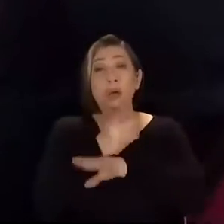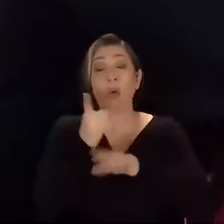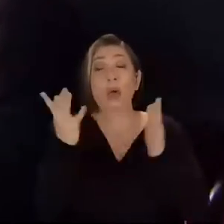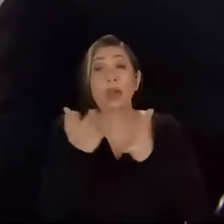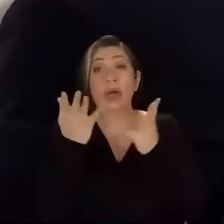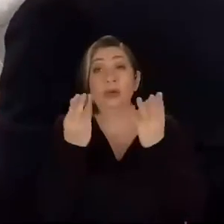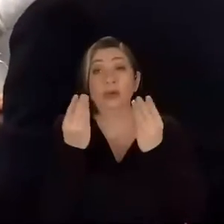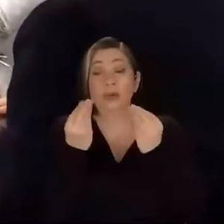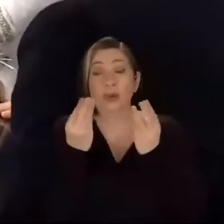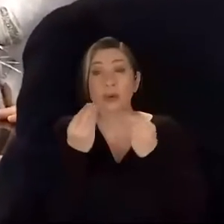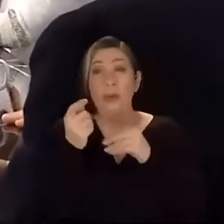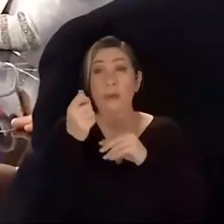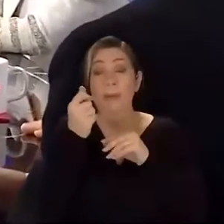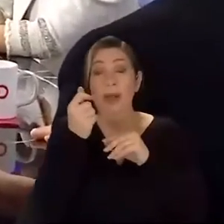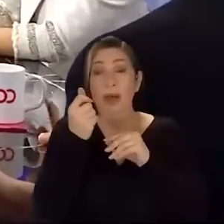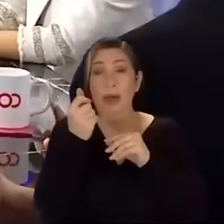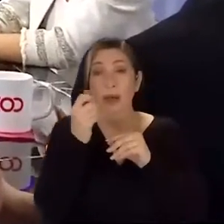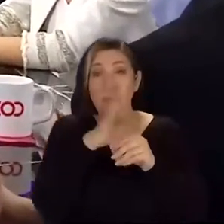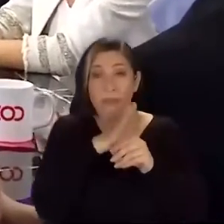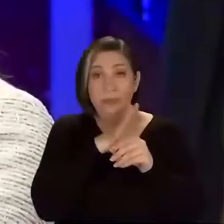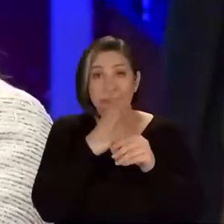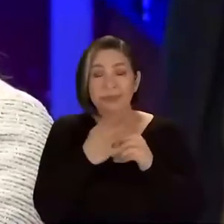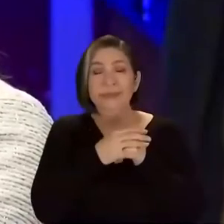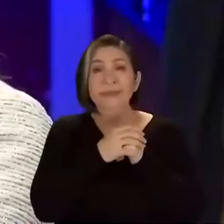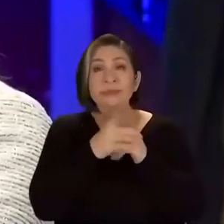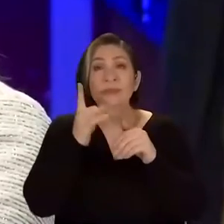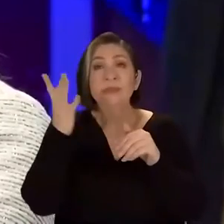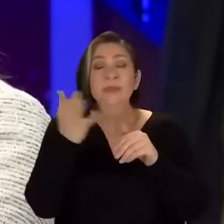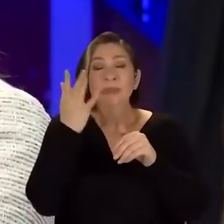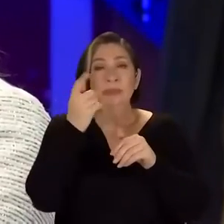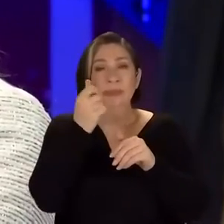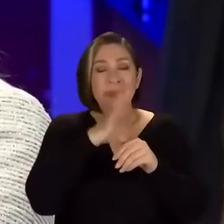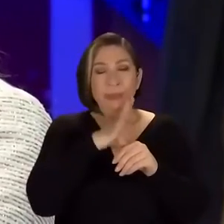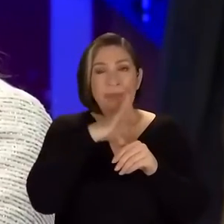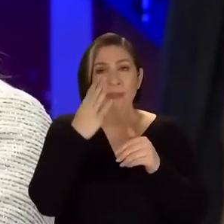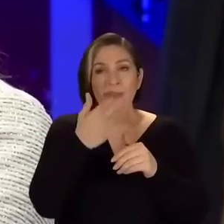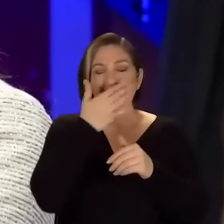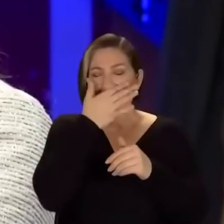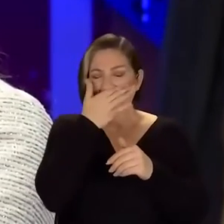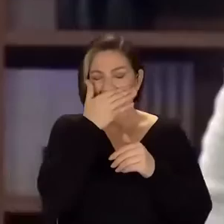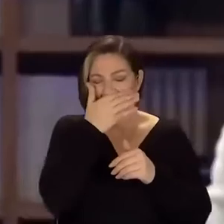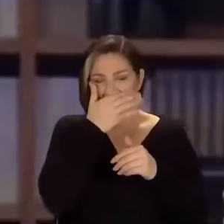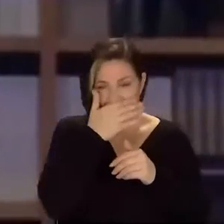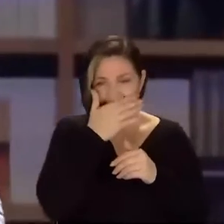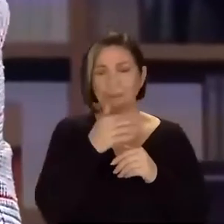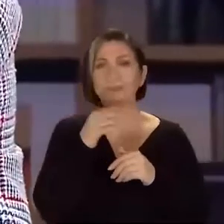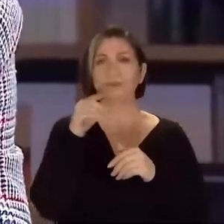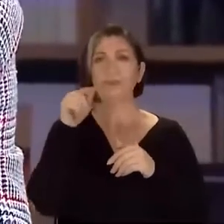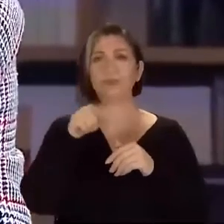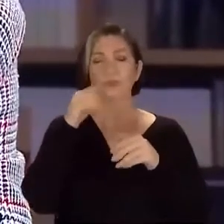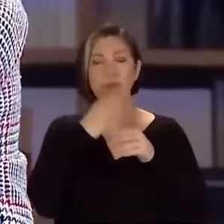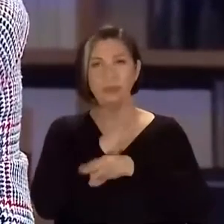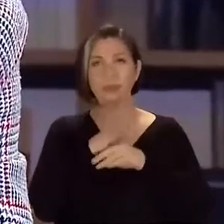kadar çok para birimi var ki. O kadar, evet, çok var ki. Yani burada